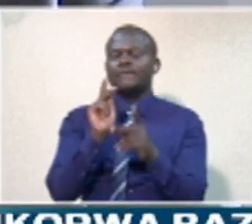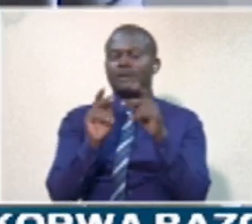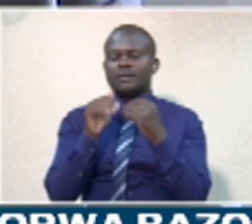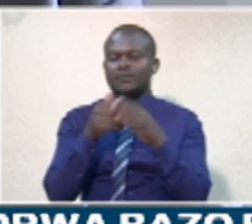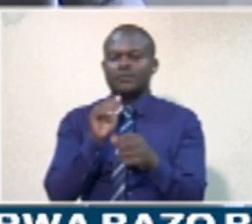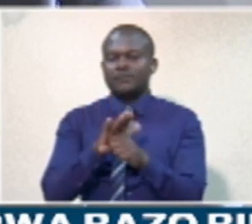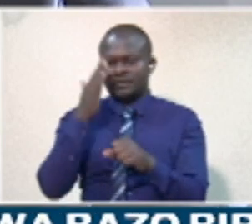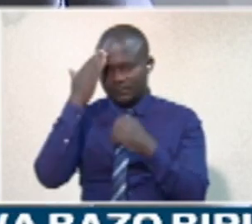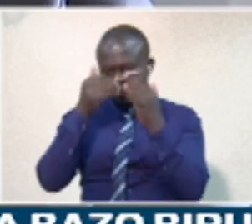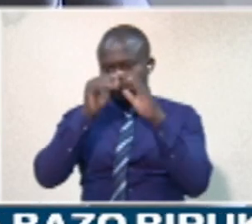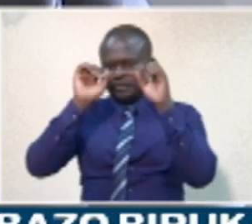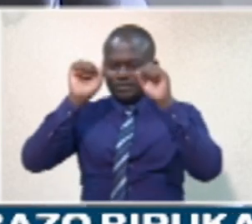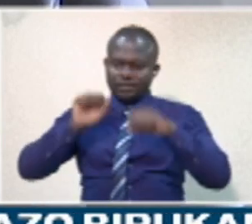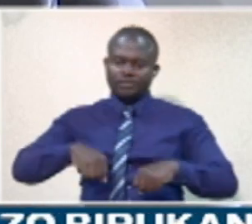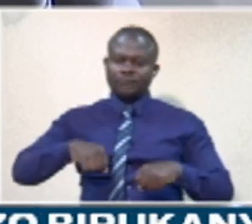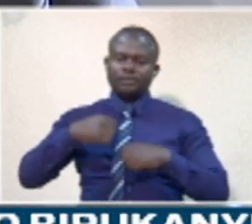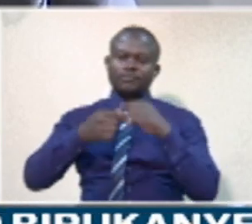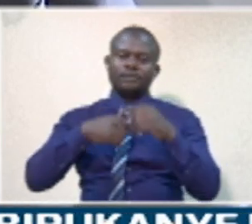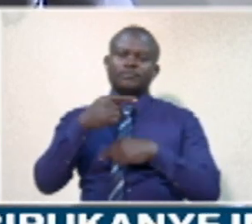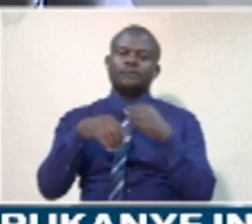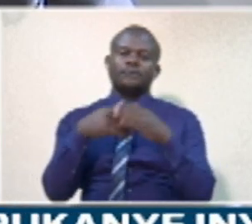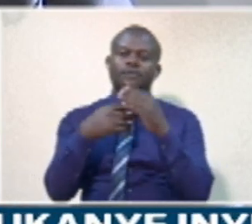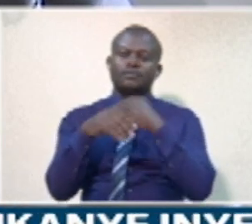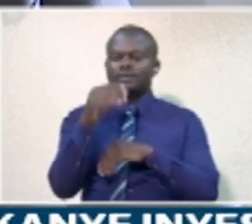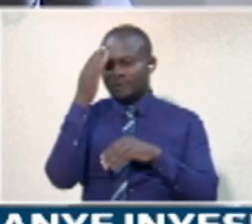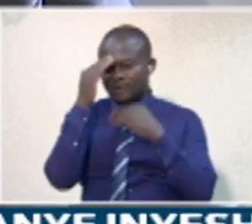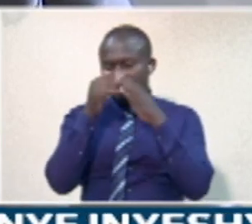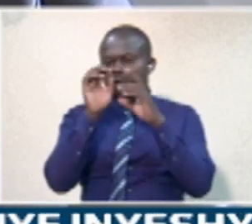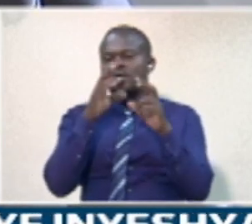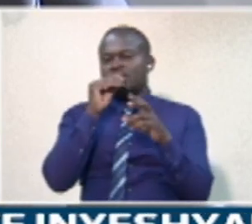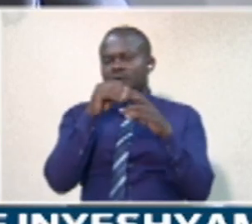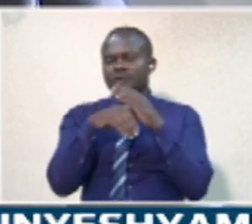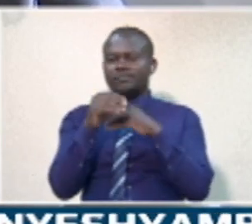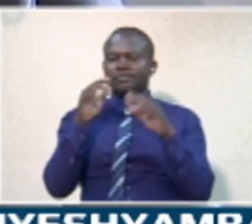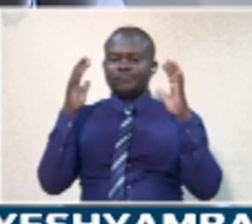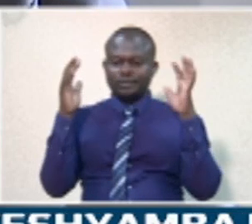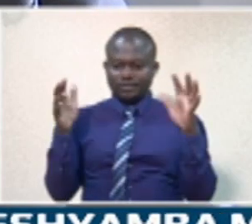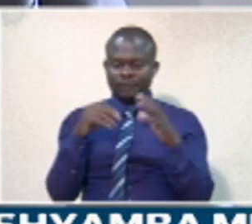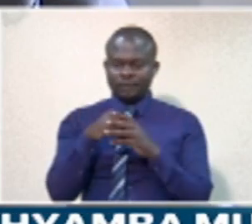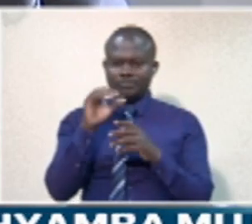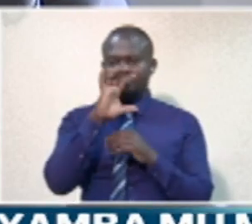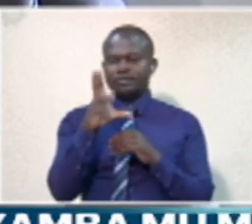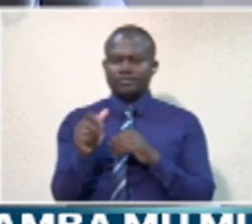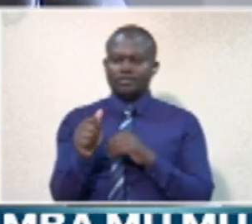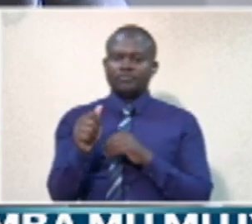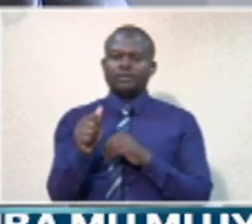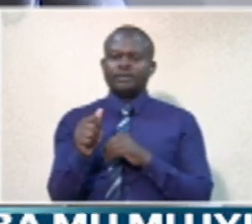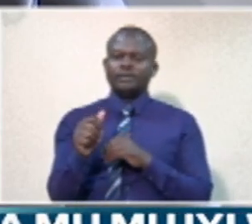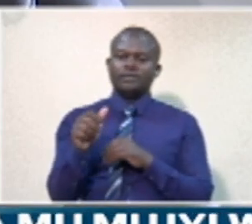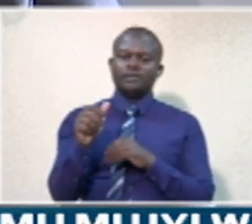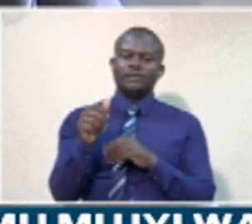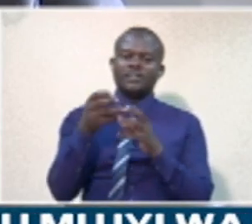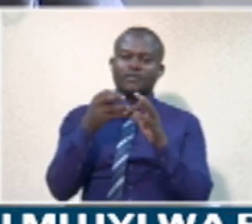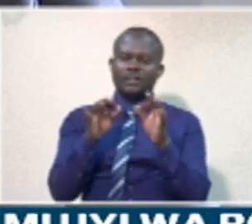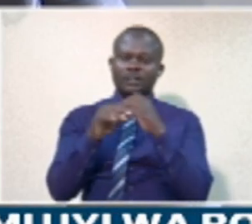kugira ngo bashobore kuba bakomeza ubwa bucuruzi kuko tuvuga muri rya soko rinini cyane muri Afurika rya Continental Free Trade